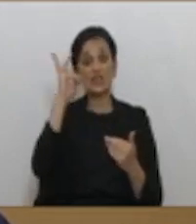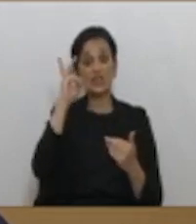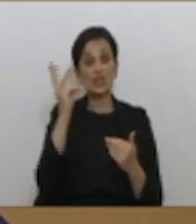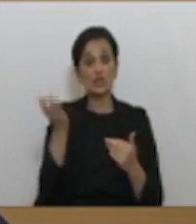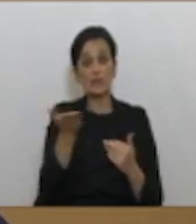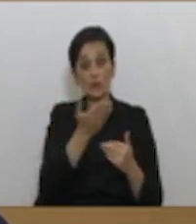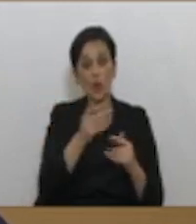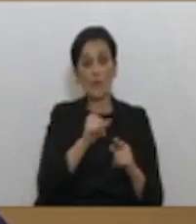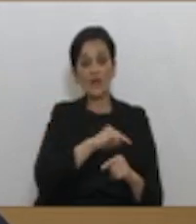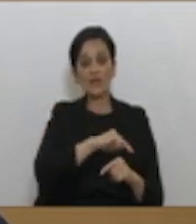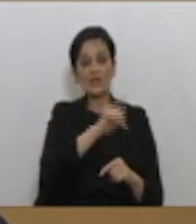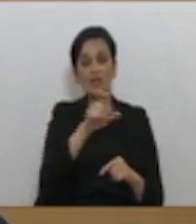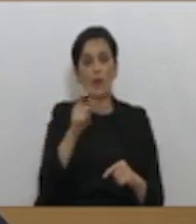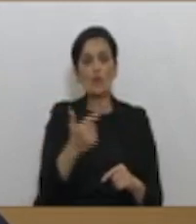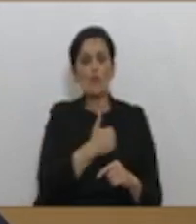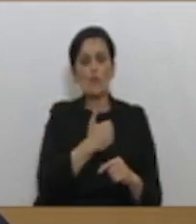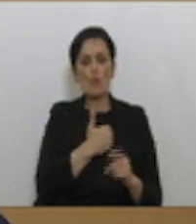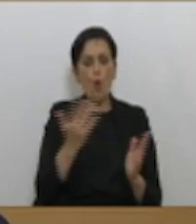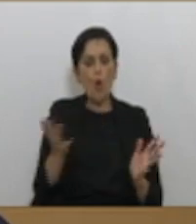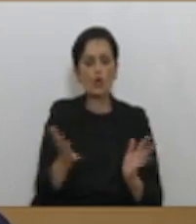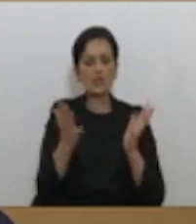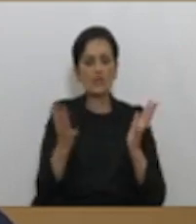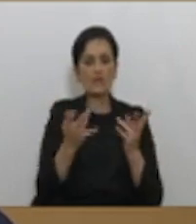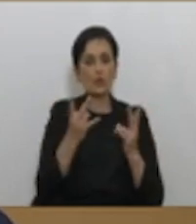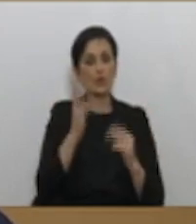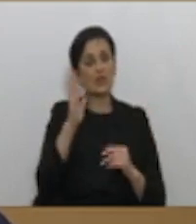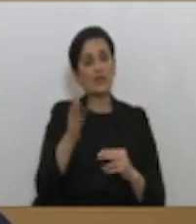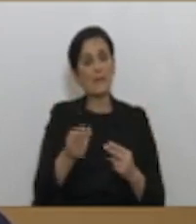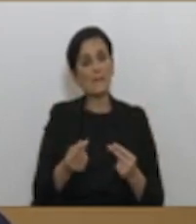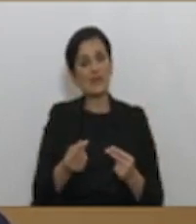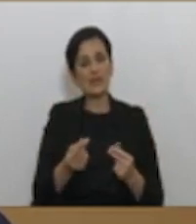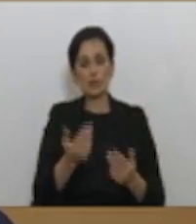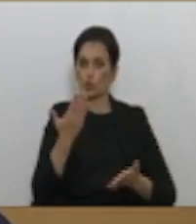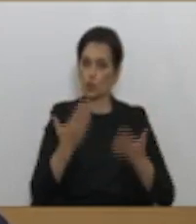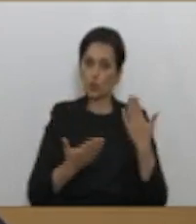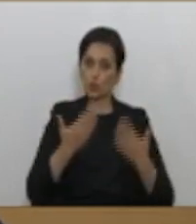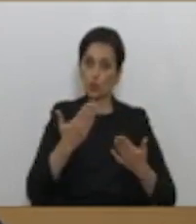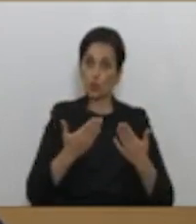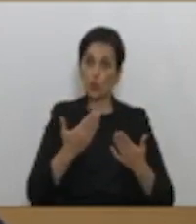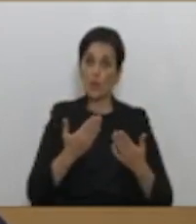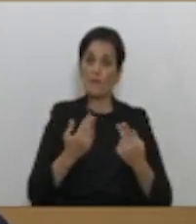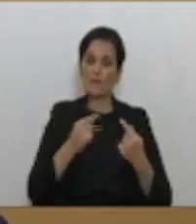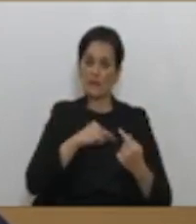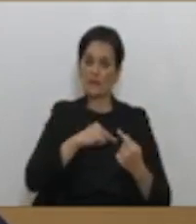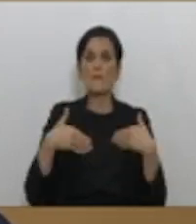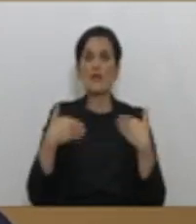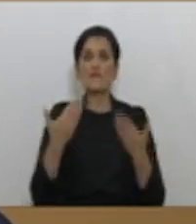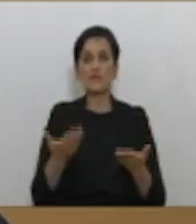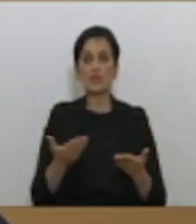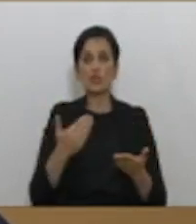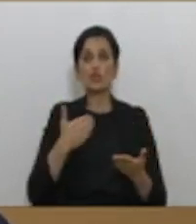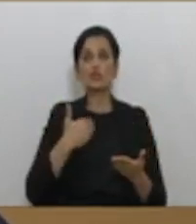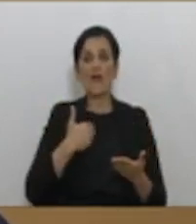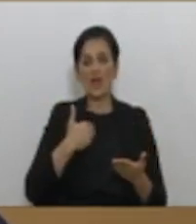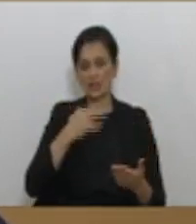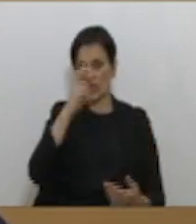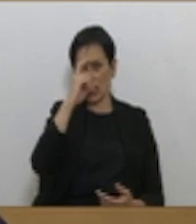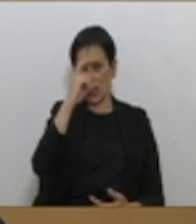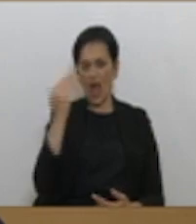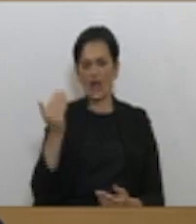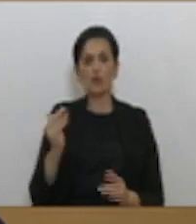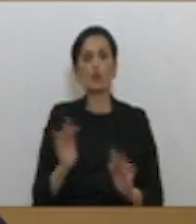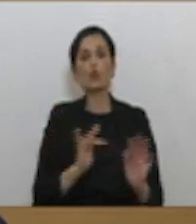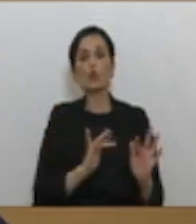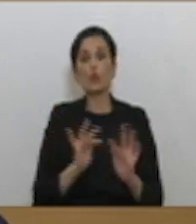მის თანამშრომლებს მოტივაცია უნდა ჰქონდეთ, ეს იქნება ფინანსური თუ თანამდებობრივი. Მივესალმები ჩვენი ხელისუფლების